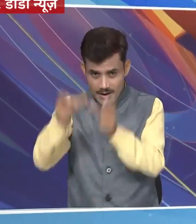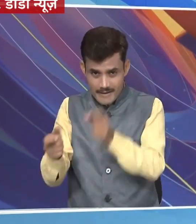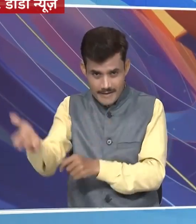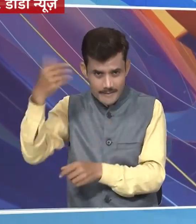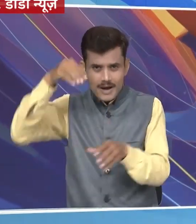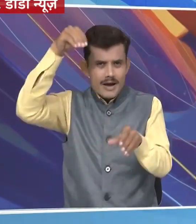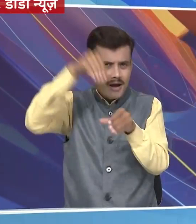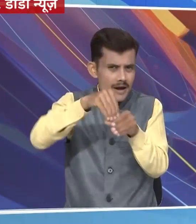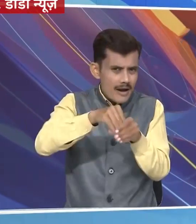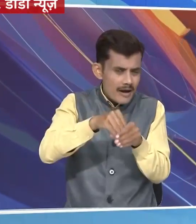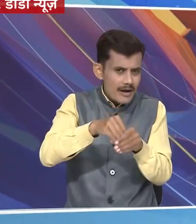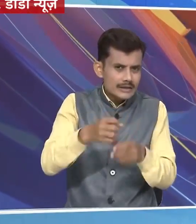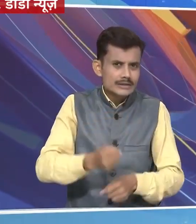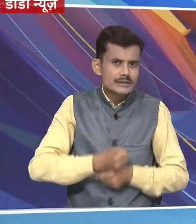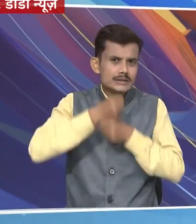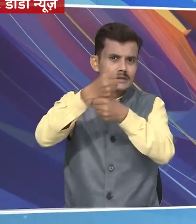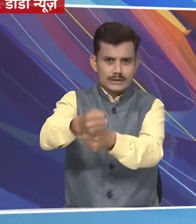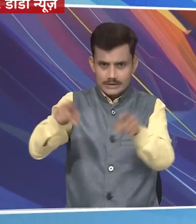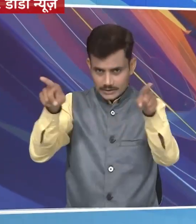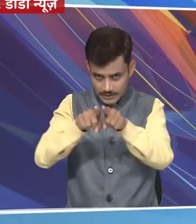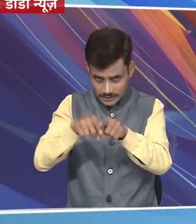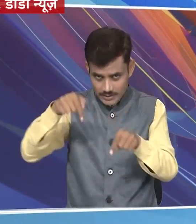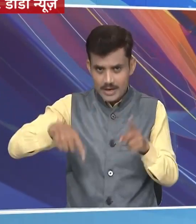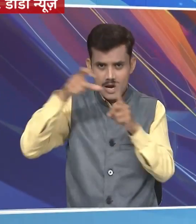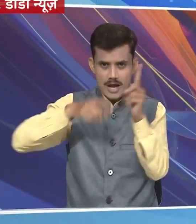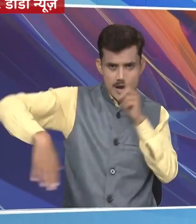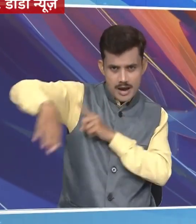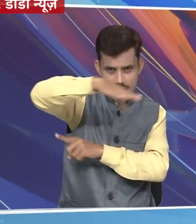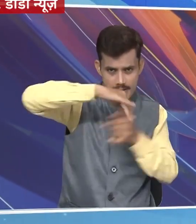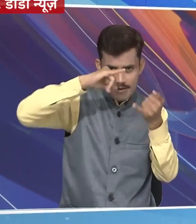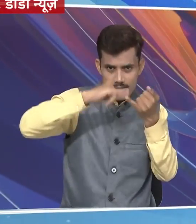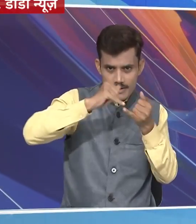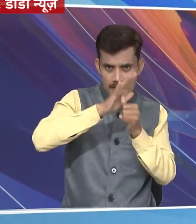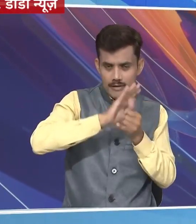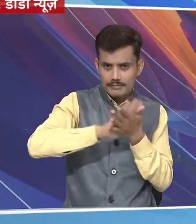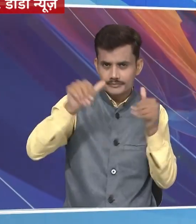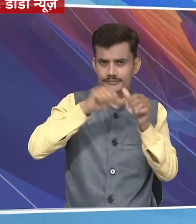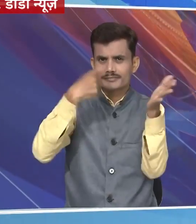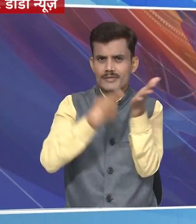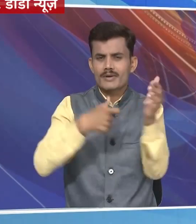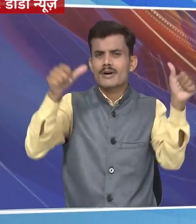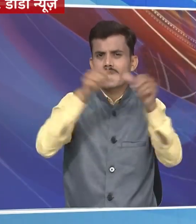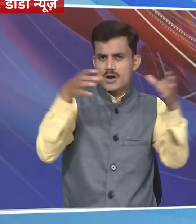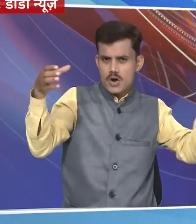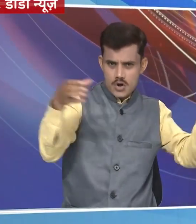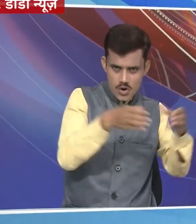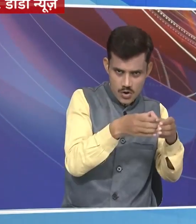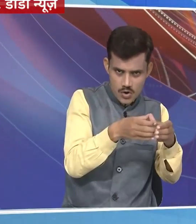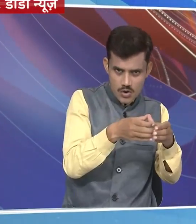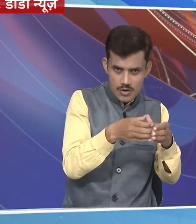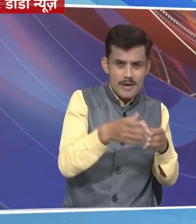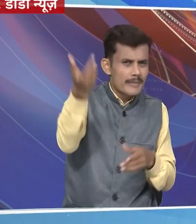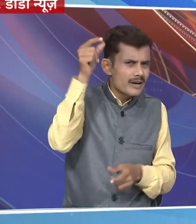को बड़ा तोहफा दिया। शाह ने आज दिल्ली में सहारा रिफंड पोर्टल के माध्यम से सहारा समूह की सहकारी समितियों